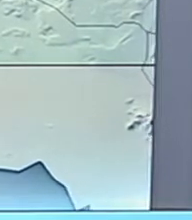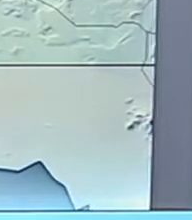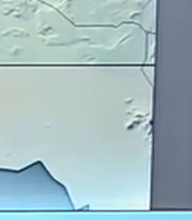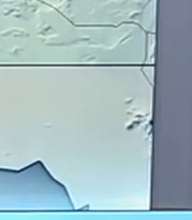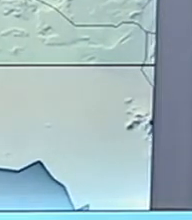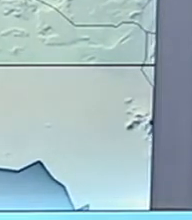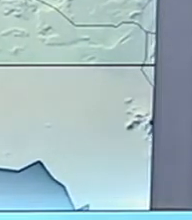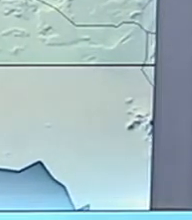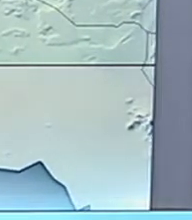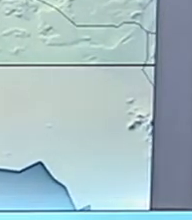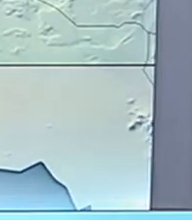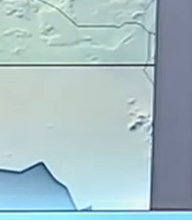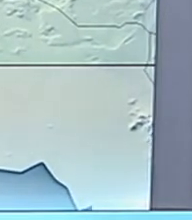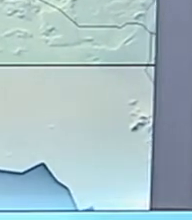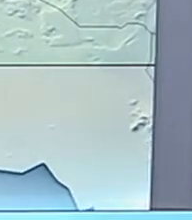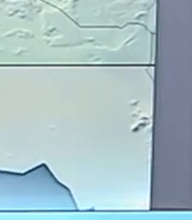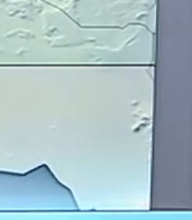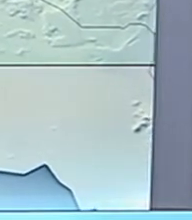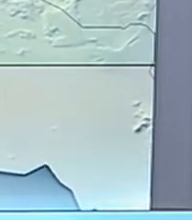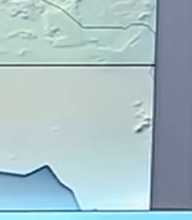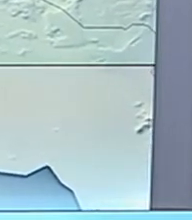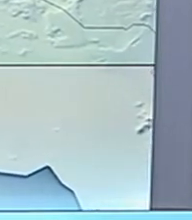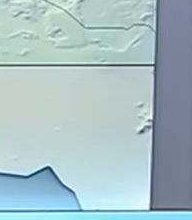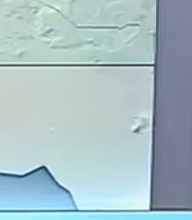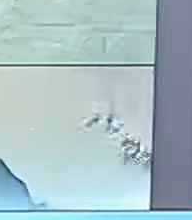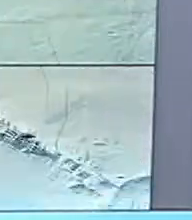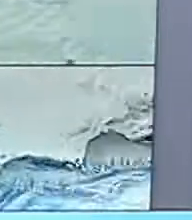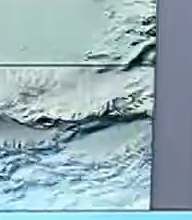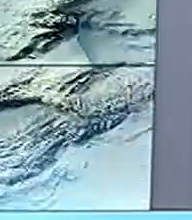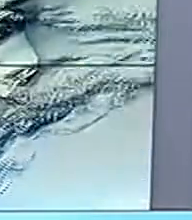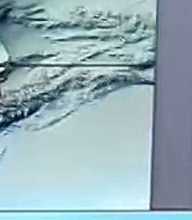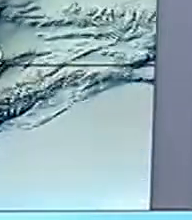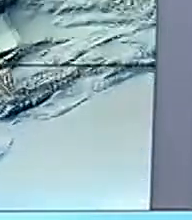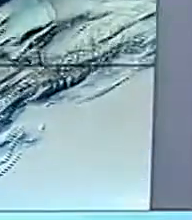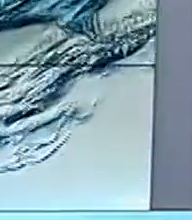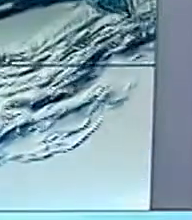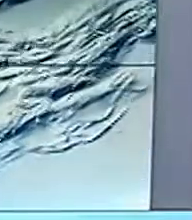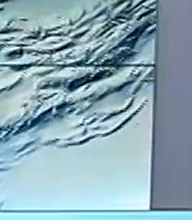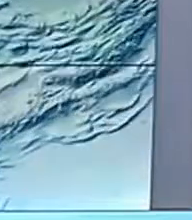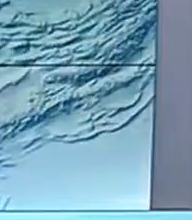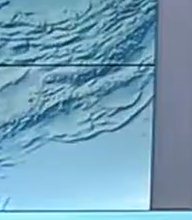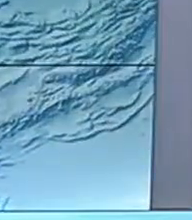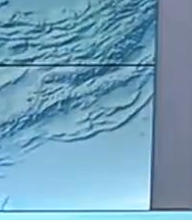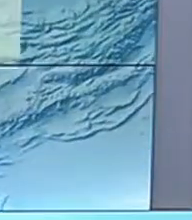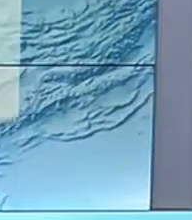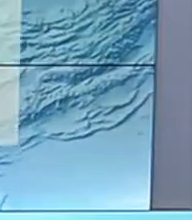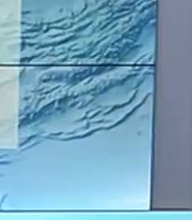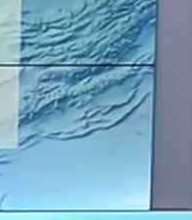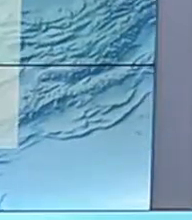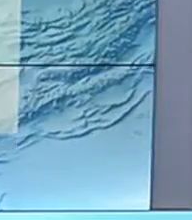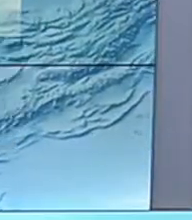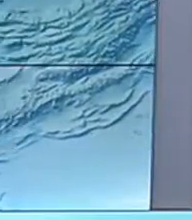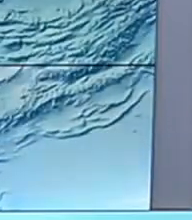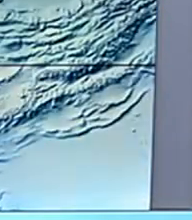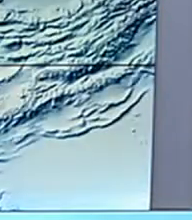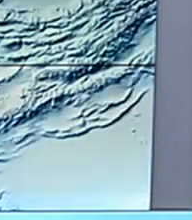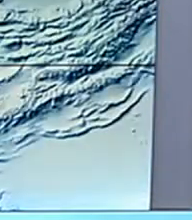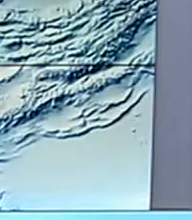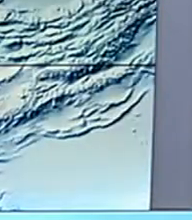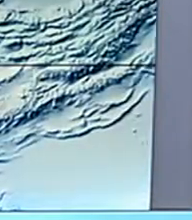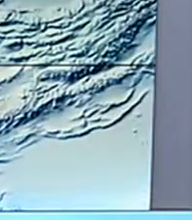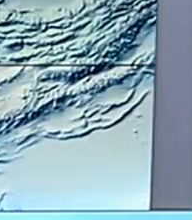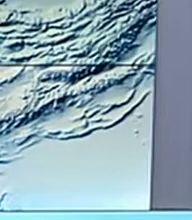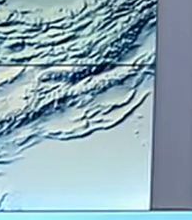ал Оралда күн бұлтты 0 градус көрсетеді. Еліміздің оңтүстік өңірлеріне келсек, Түркістанда 11 градус жаңбыр